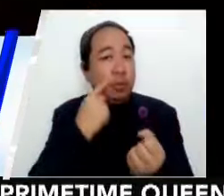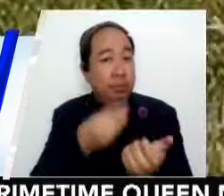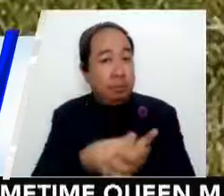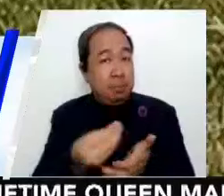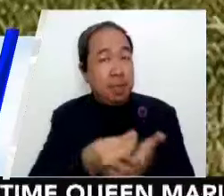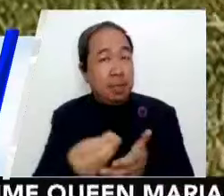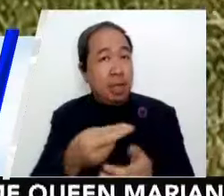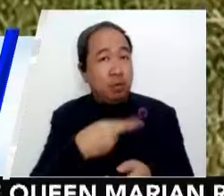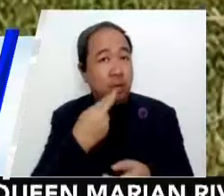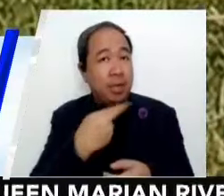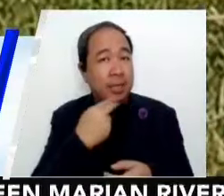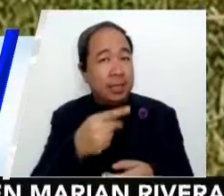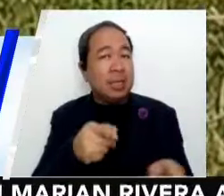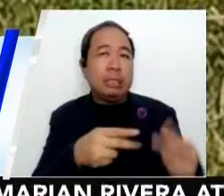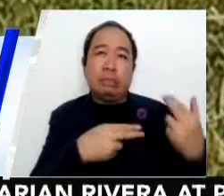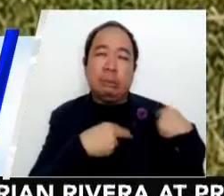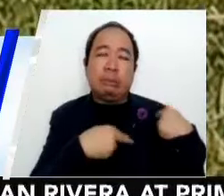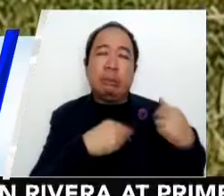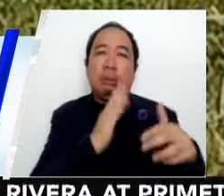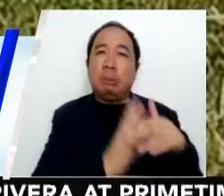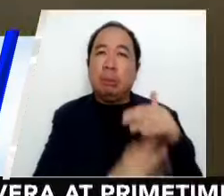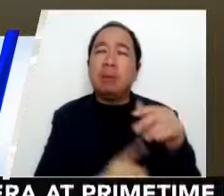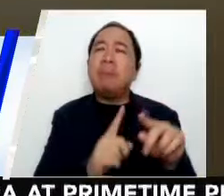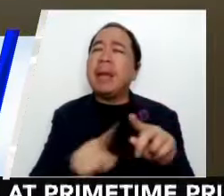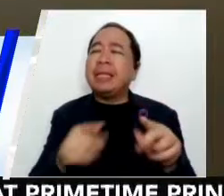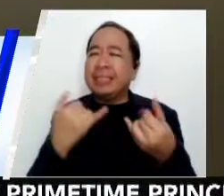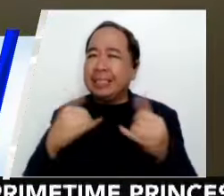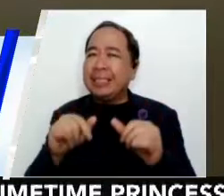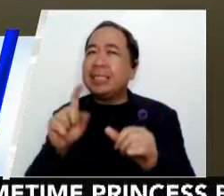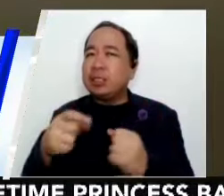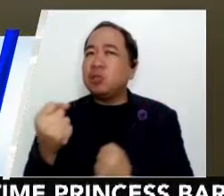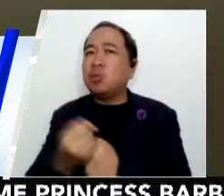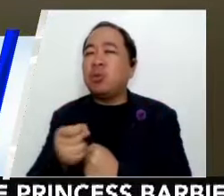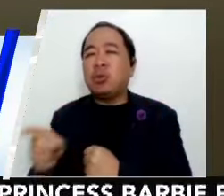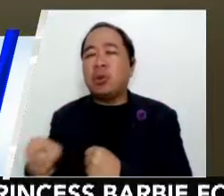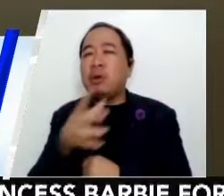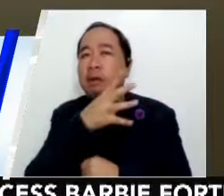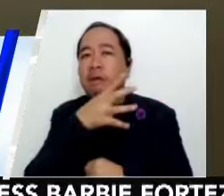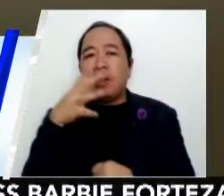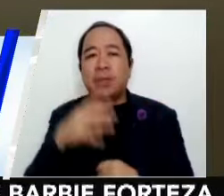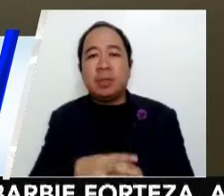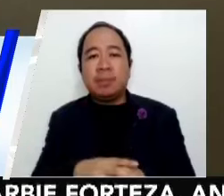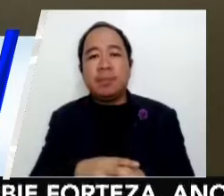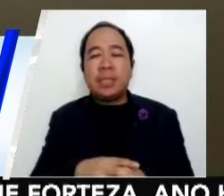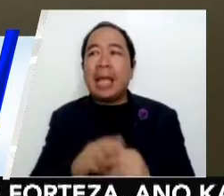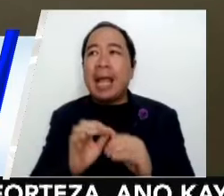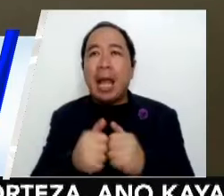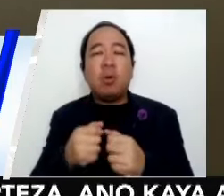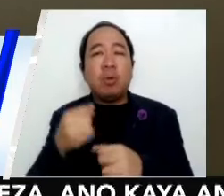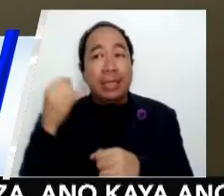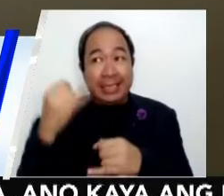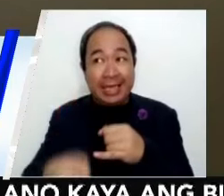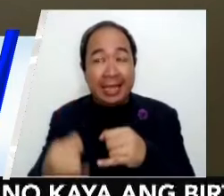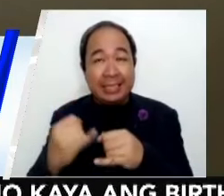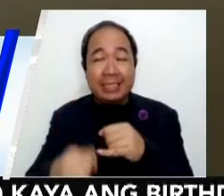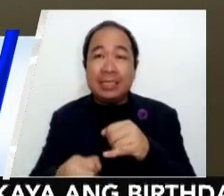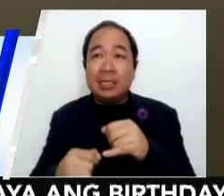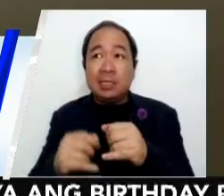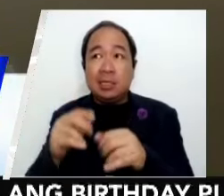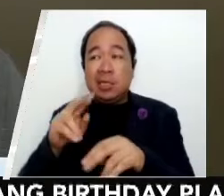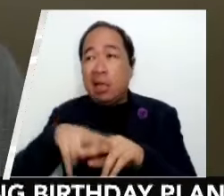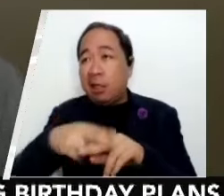kundi suporta pa rin sa magsasaka. Mapapababa mo lang talaga siya ultimately pag napababa mo yung gastos ng farmer